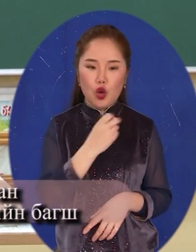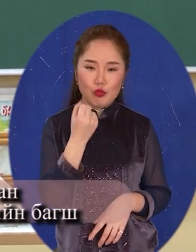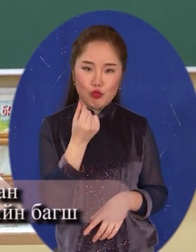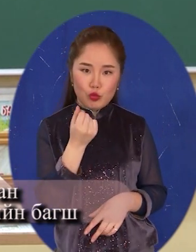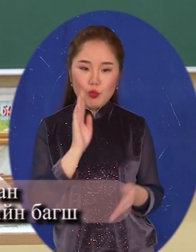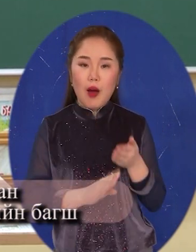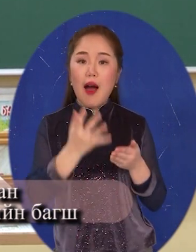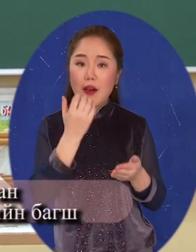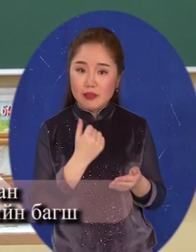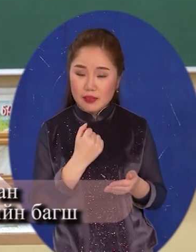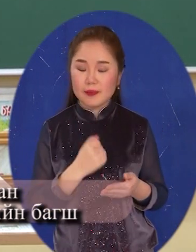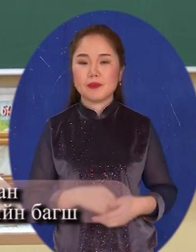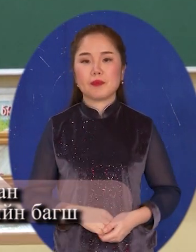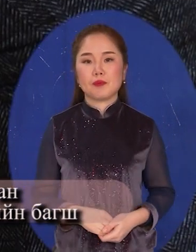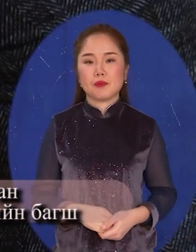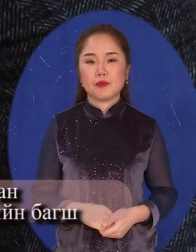сайқымазақ 200 төгірік.